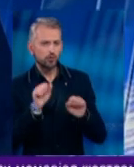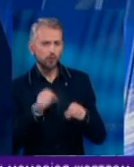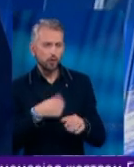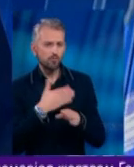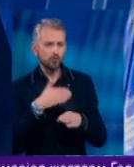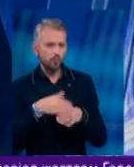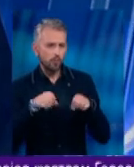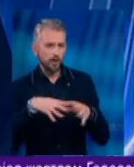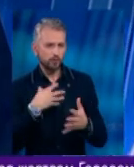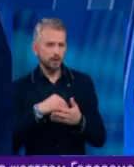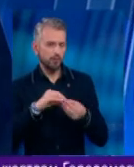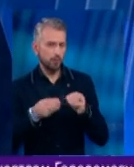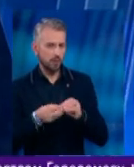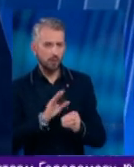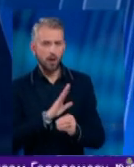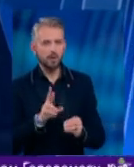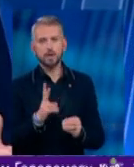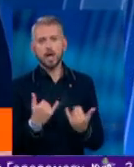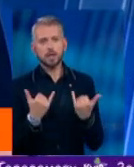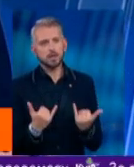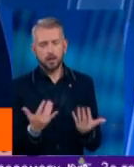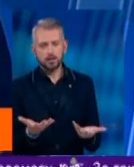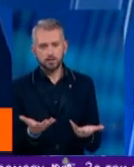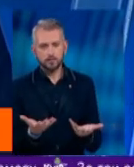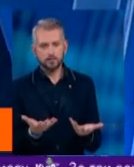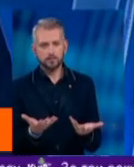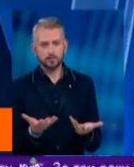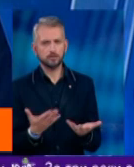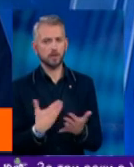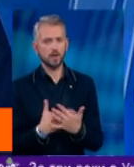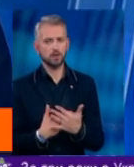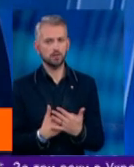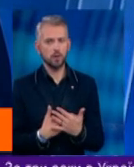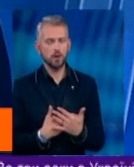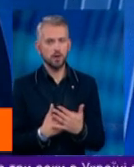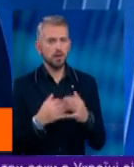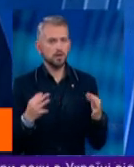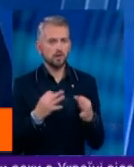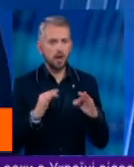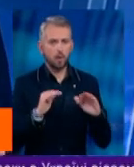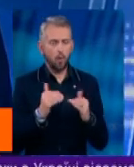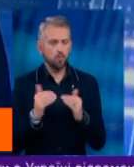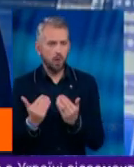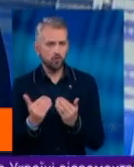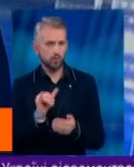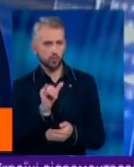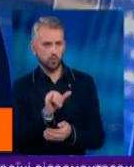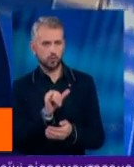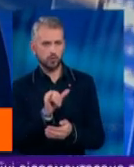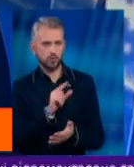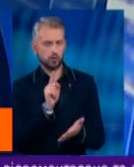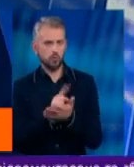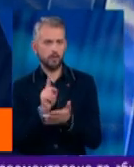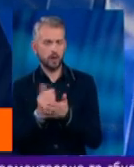поступово вирішувати свої проблеми, а не як зараз, скажімо, ніяких обмежень у зобов'язань